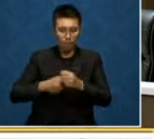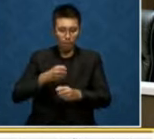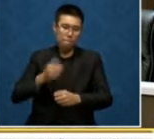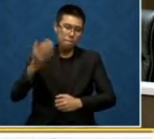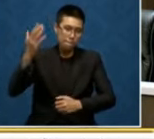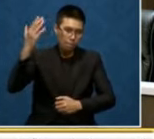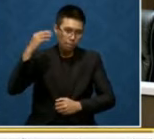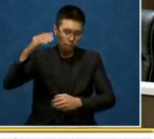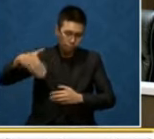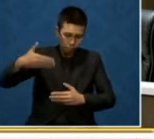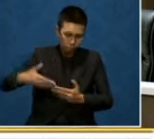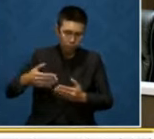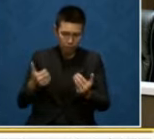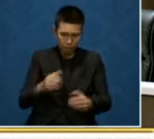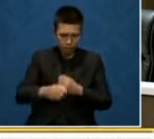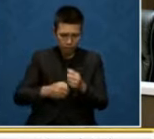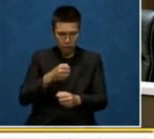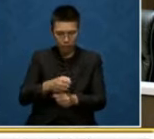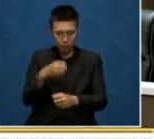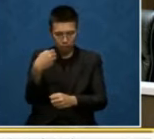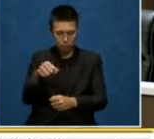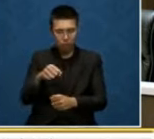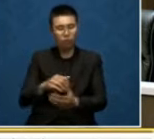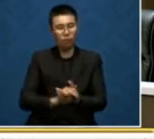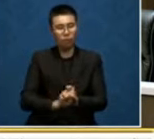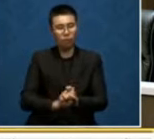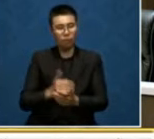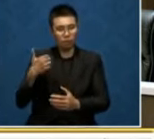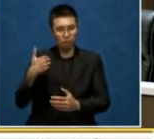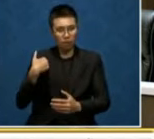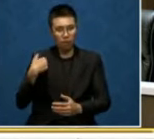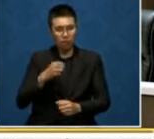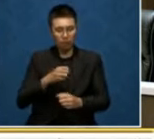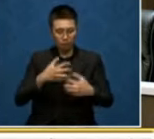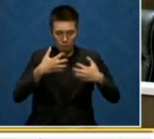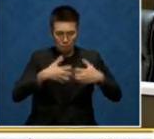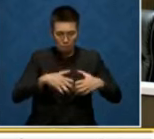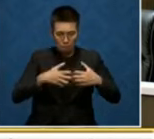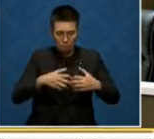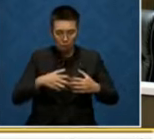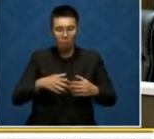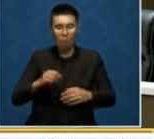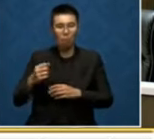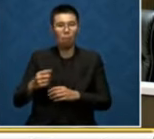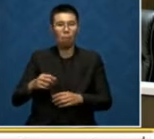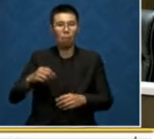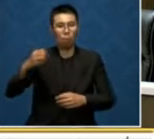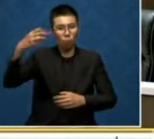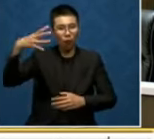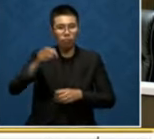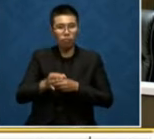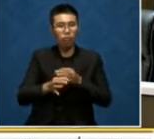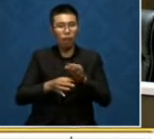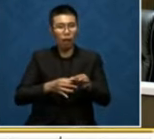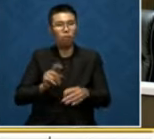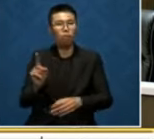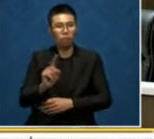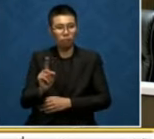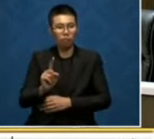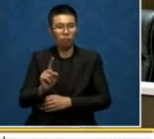มาได้มีการผลิตพลังงานทดแทนที่สำคัญอย่างหนึ่งในประเทศของเรานะครับก็คือ